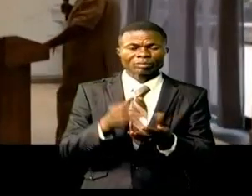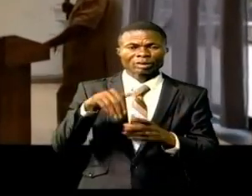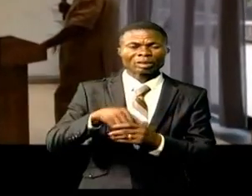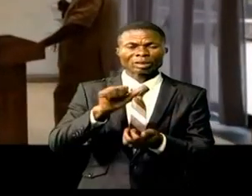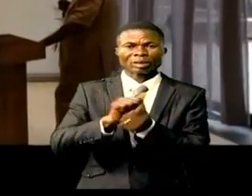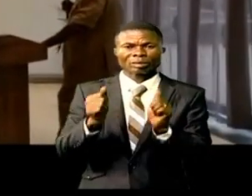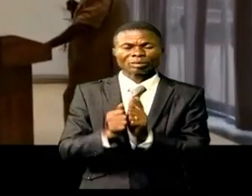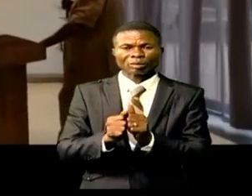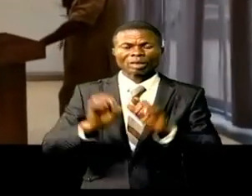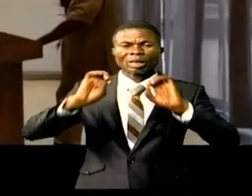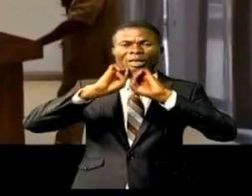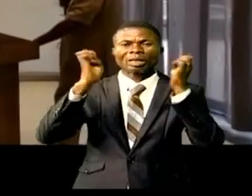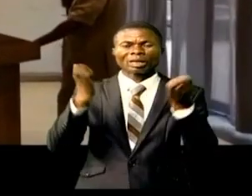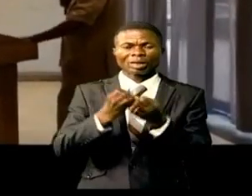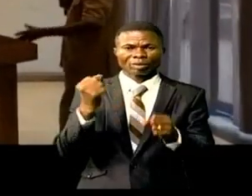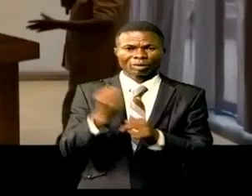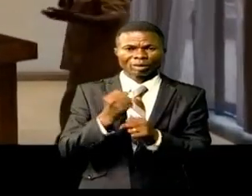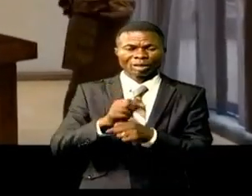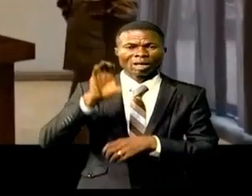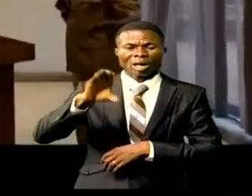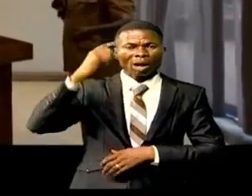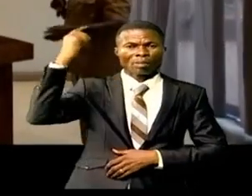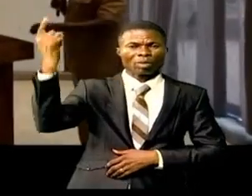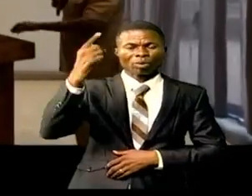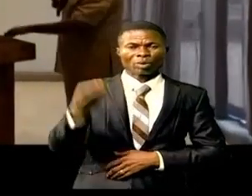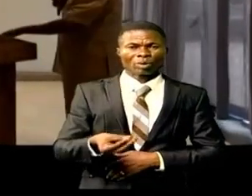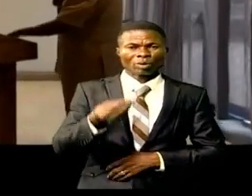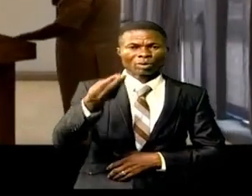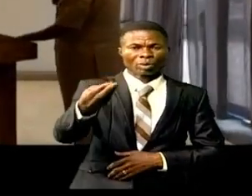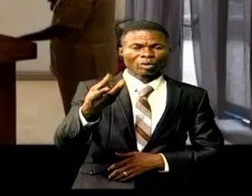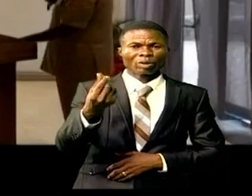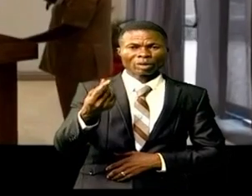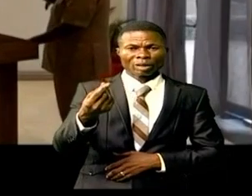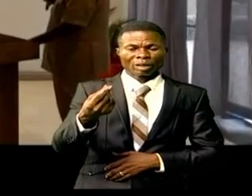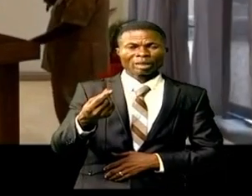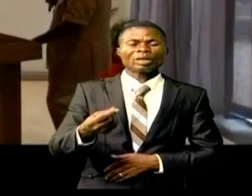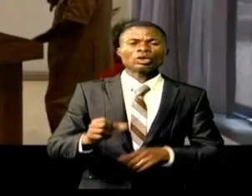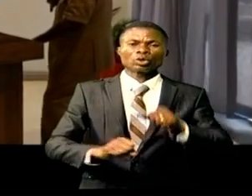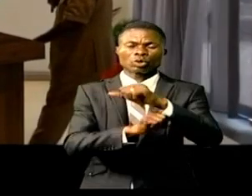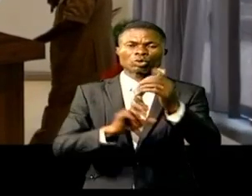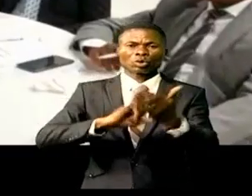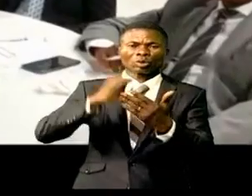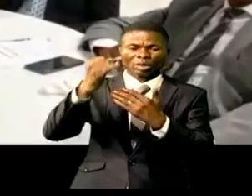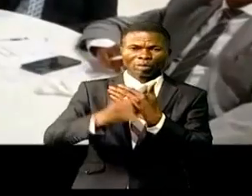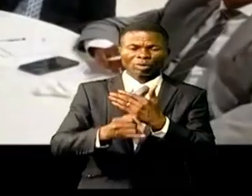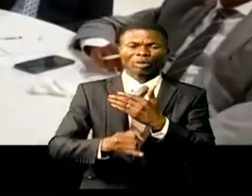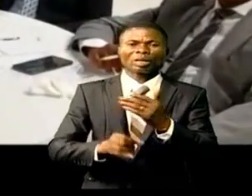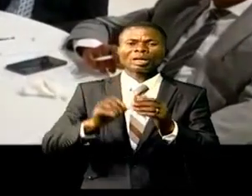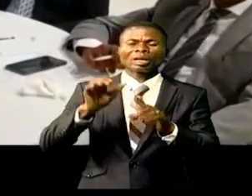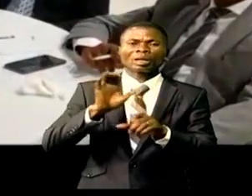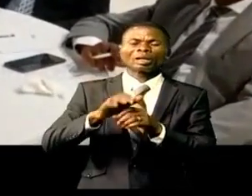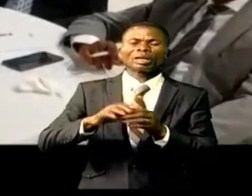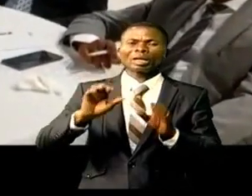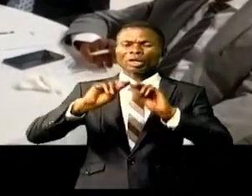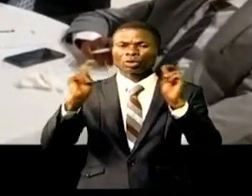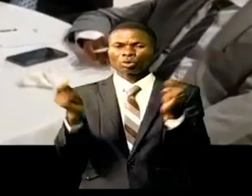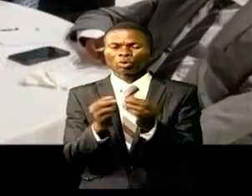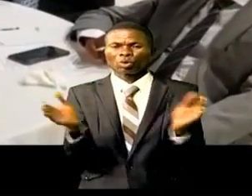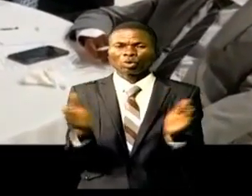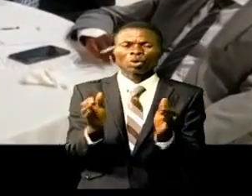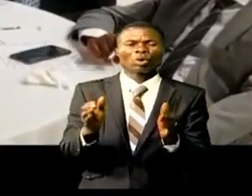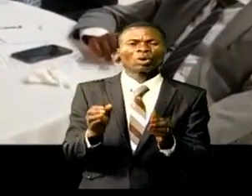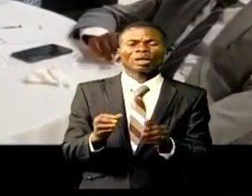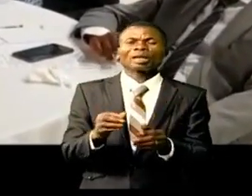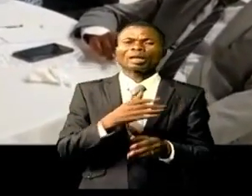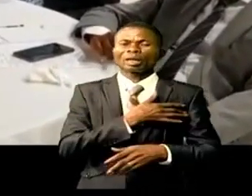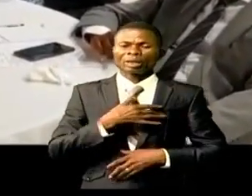de l'entrepreneuriat, la Banque mondiale a accordé un crédit pour financer les projets d'appui au développement des micro, petites et moyennes entreprises